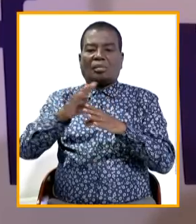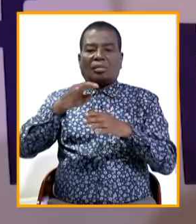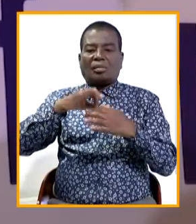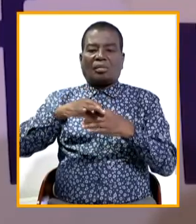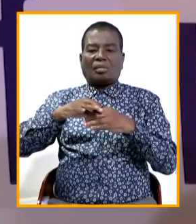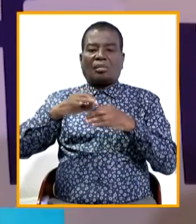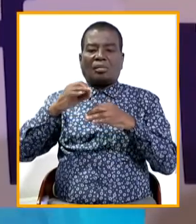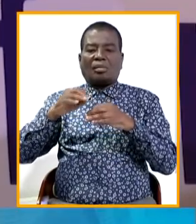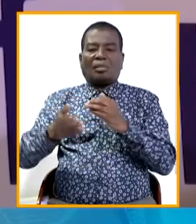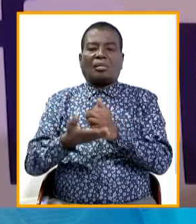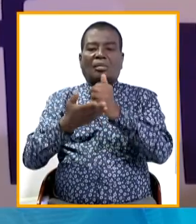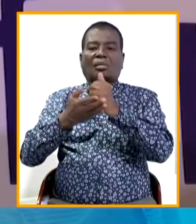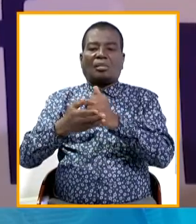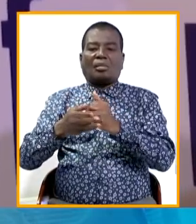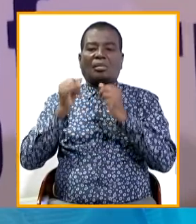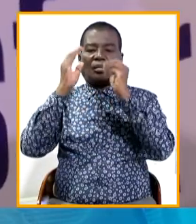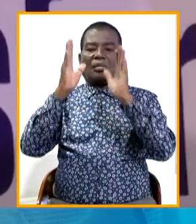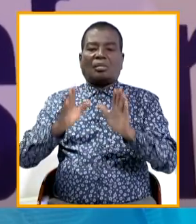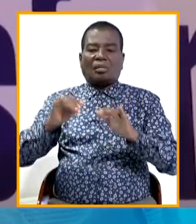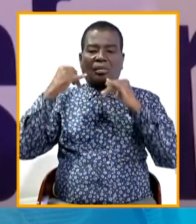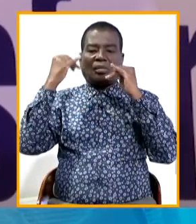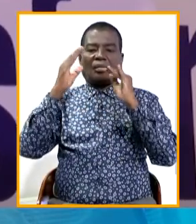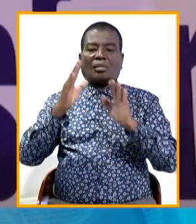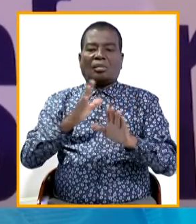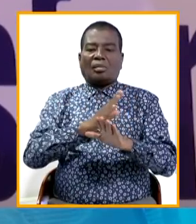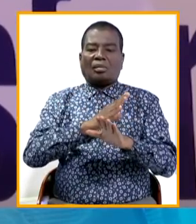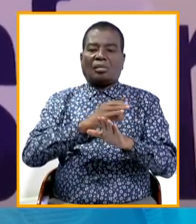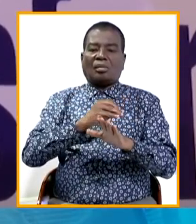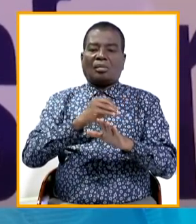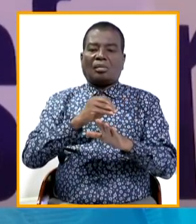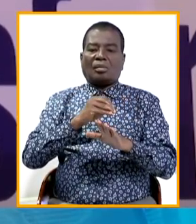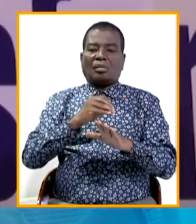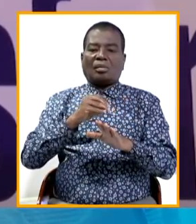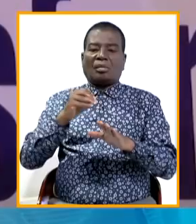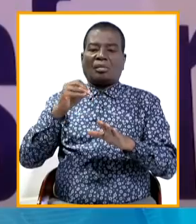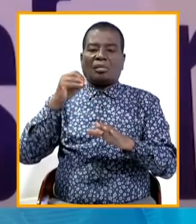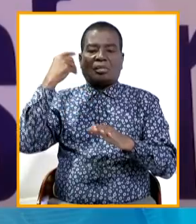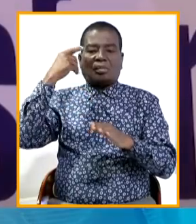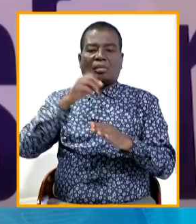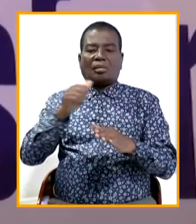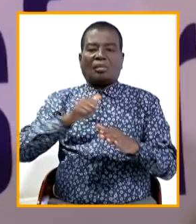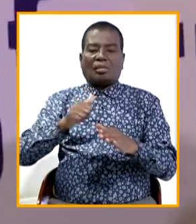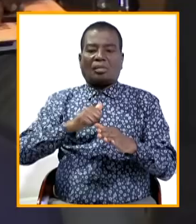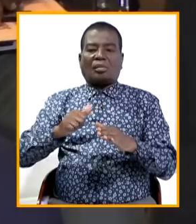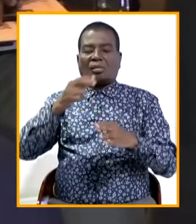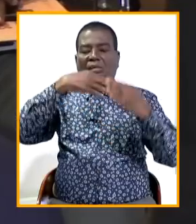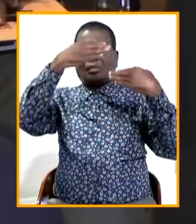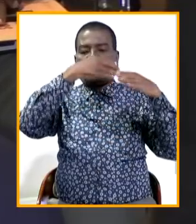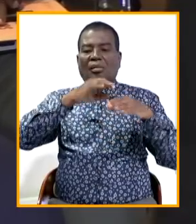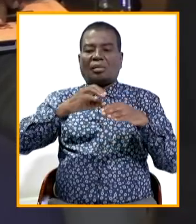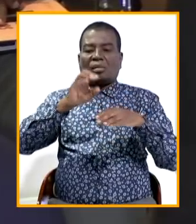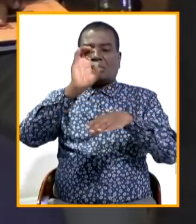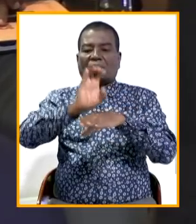le citoyen ivoirien à assurer les innovations de son temps, compte tenu de son propre héritage